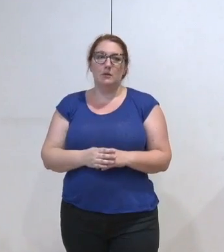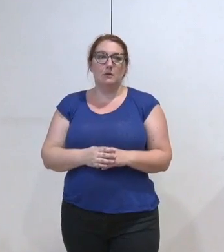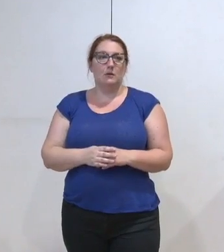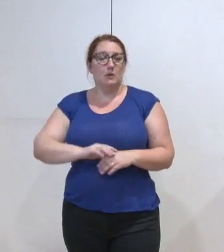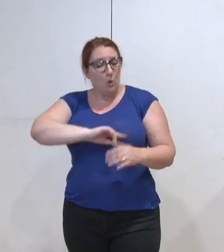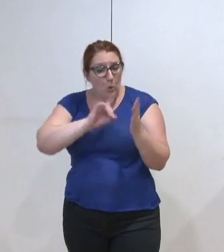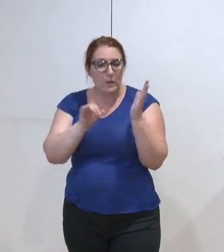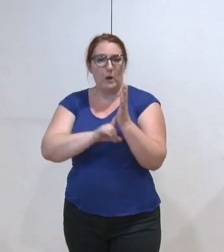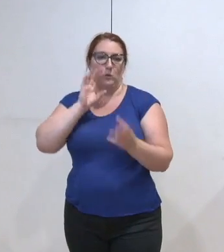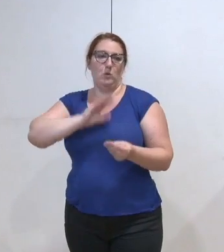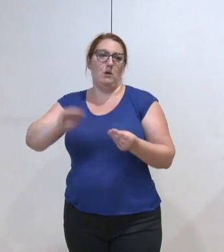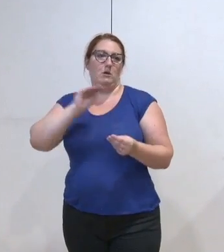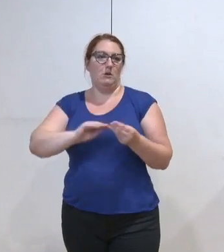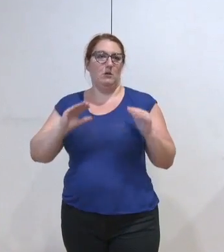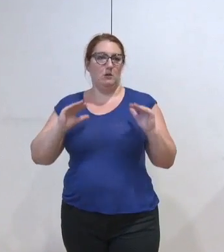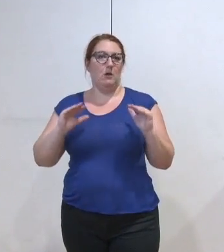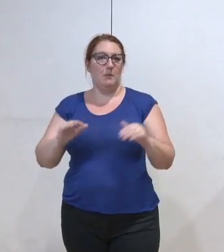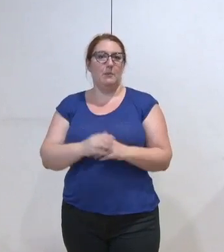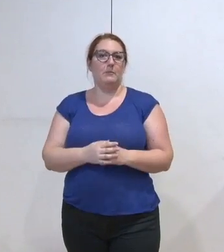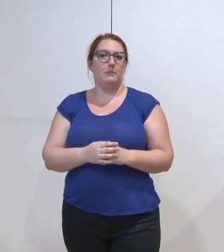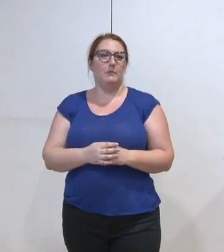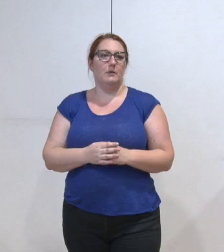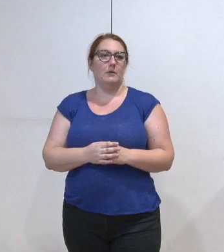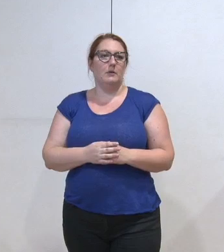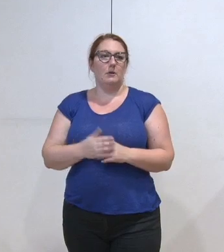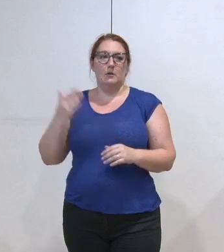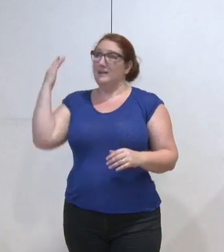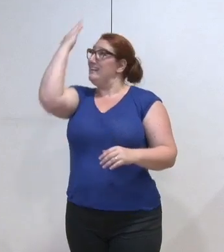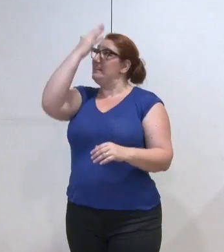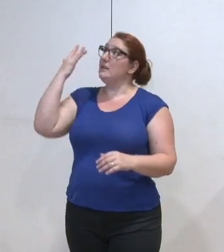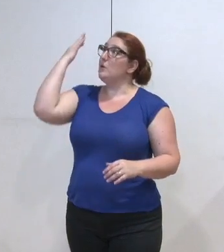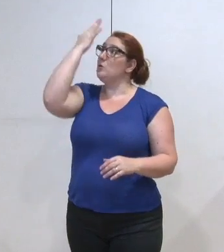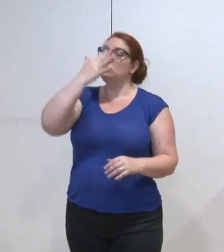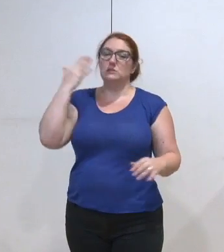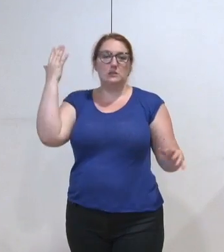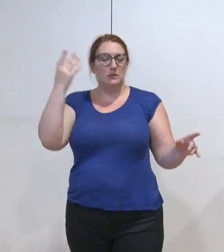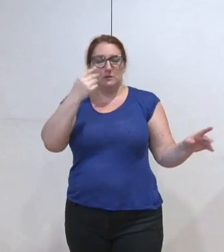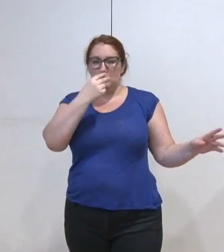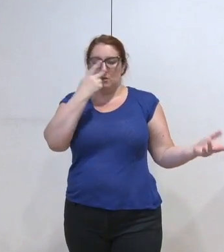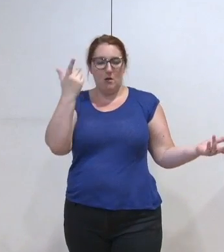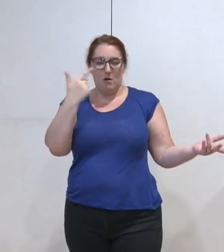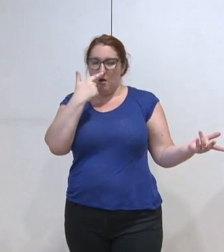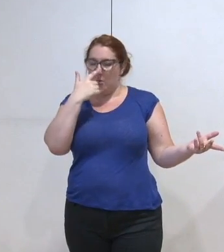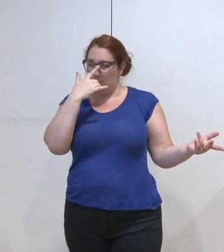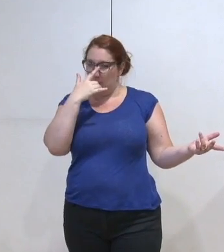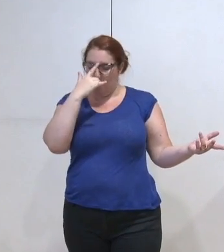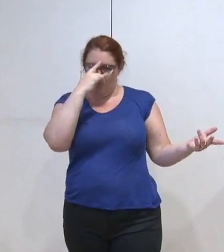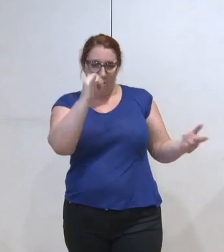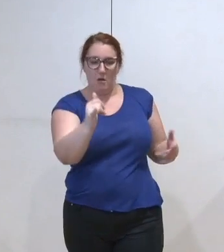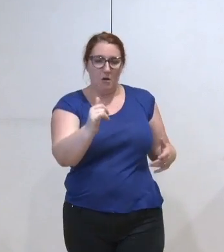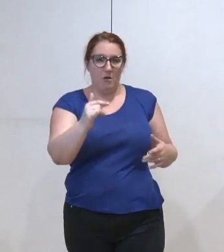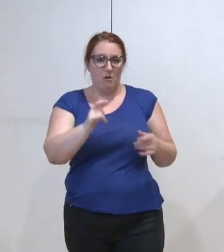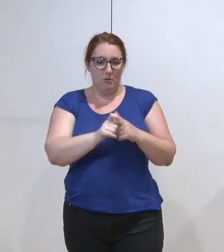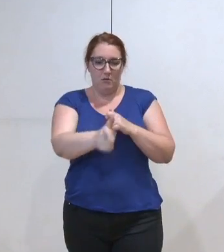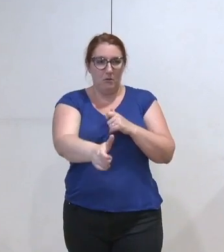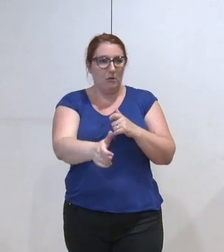de se poser la question cet aveuglement idéologique se traduit dans le coûte le budget du CCAS est en constante